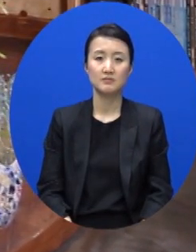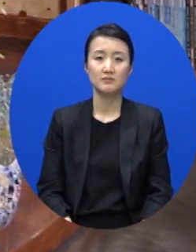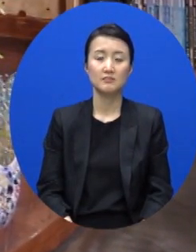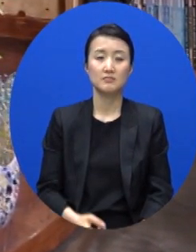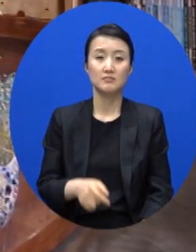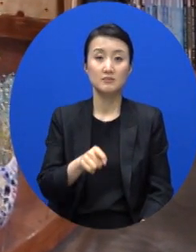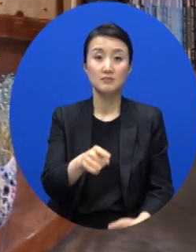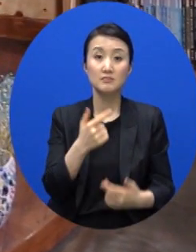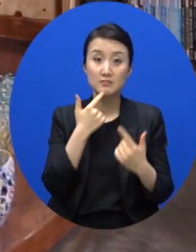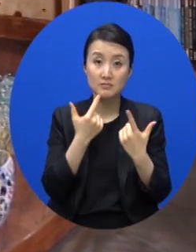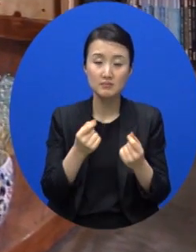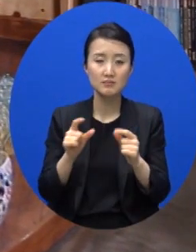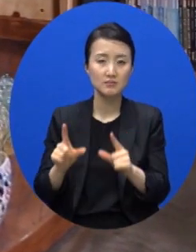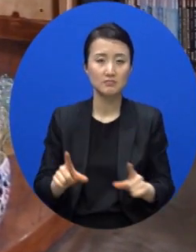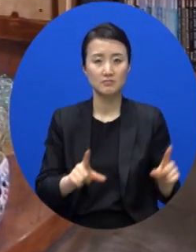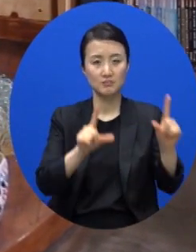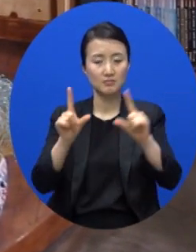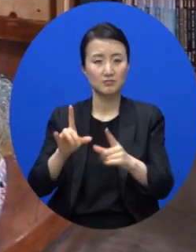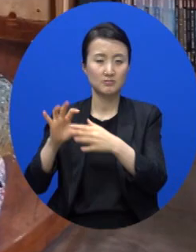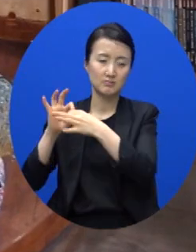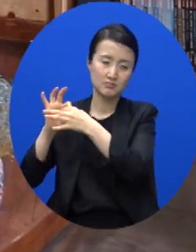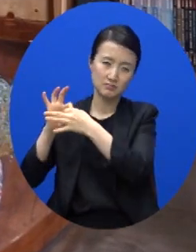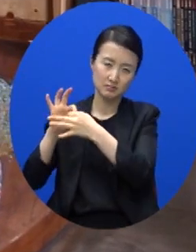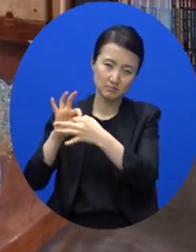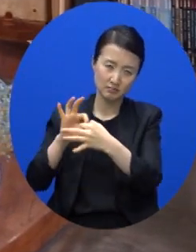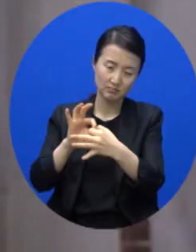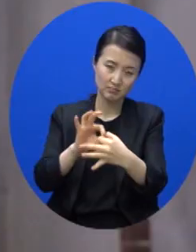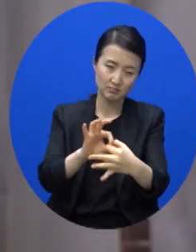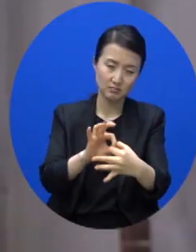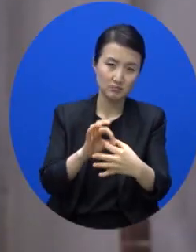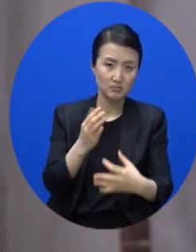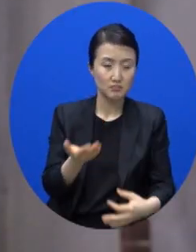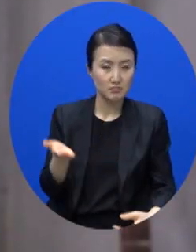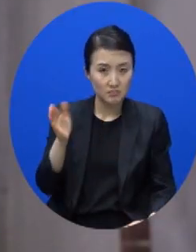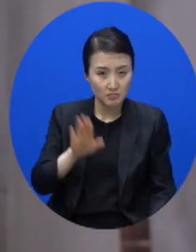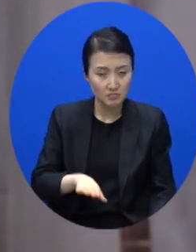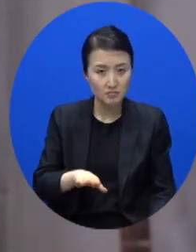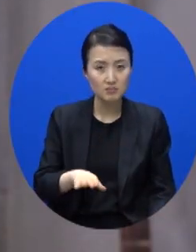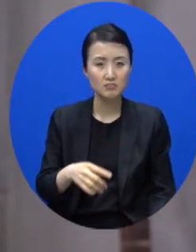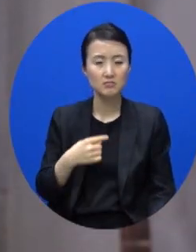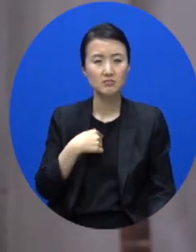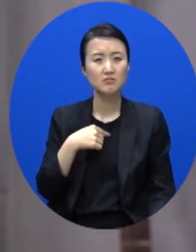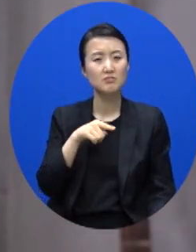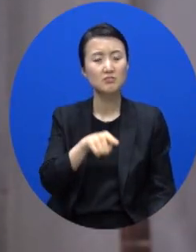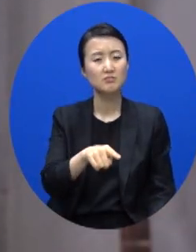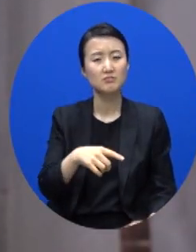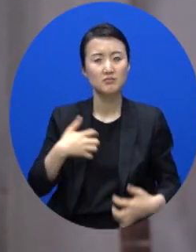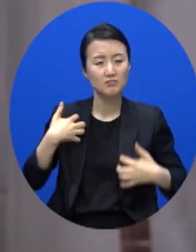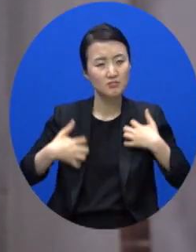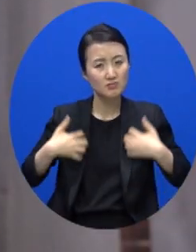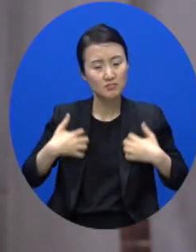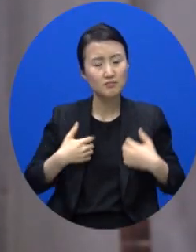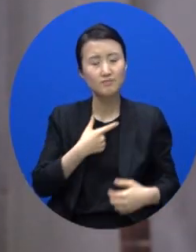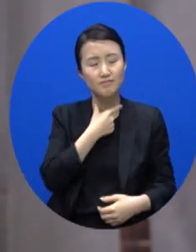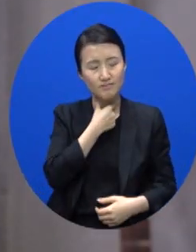보니까 제가 좋아서 했지만 그 한 길에 정진하다 보니까